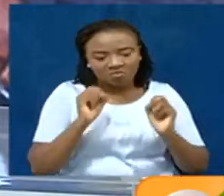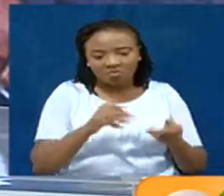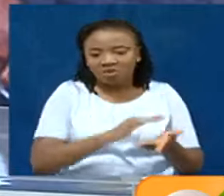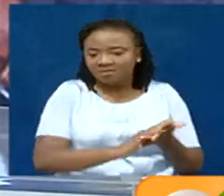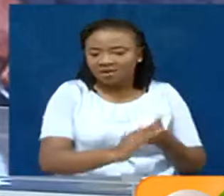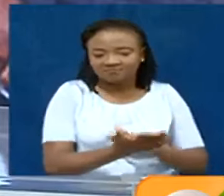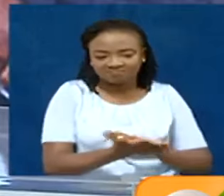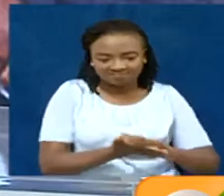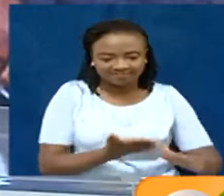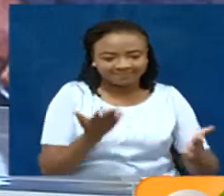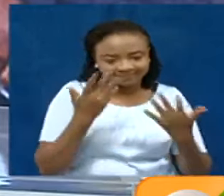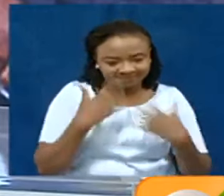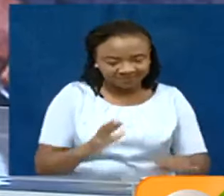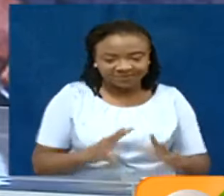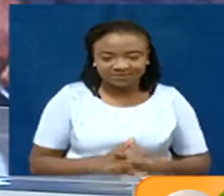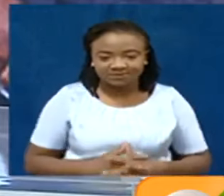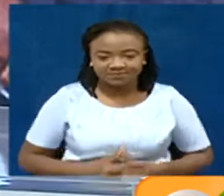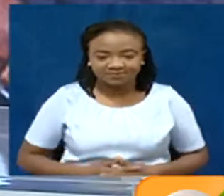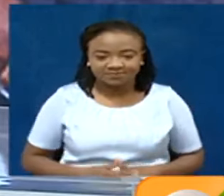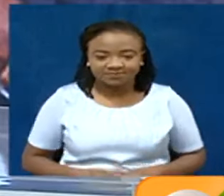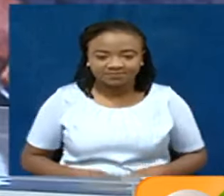Alhamisi kabla ya hatima yake kuafikiwa.